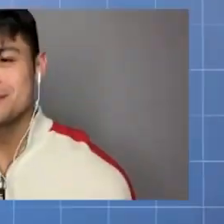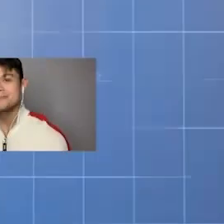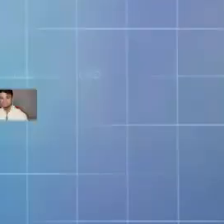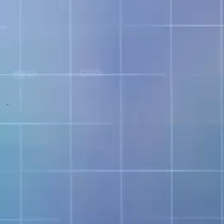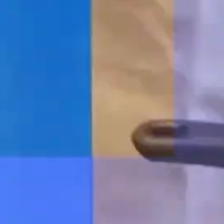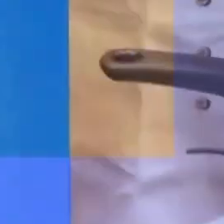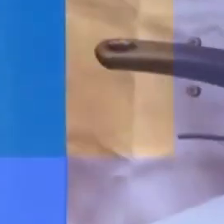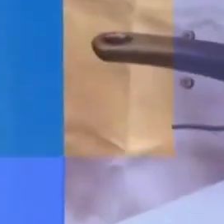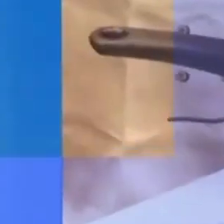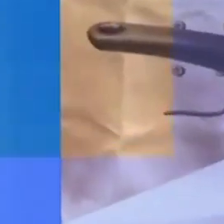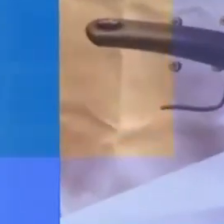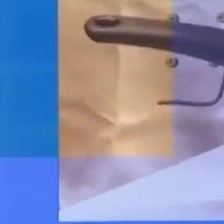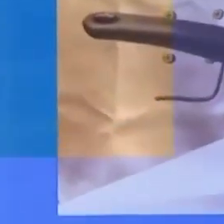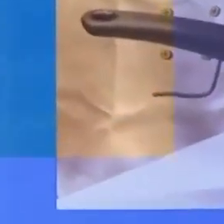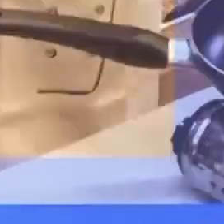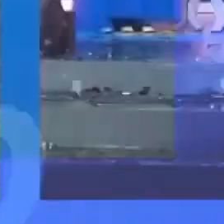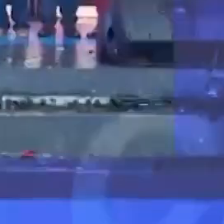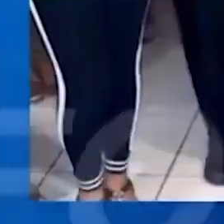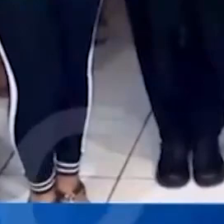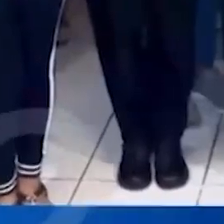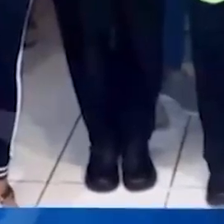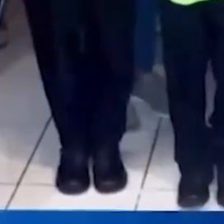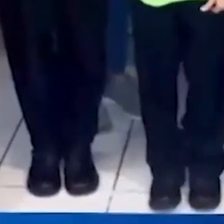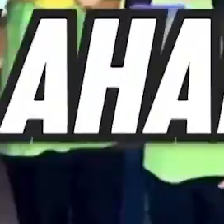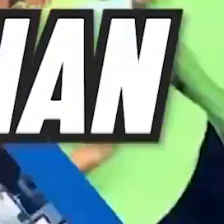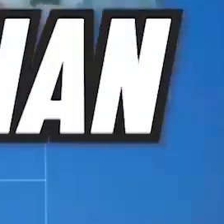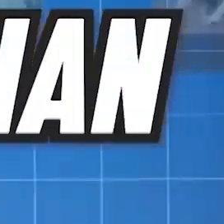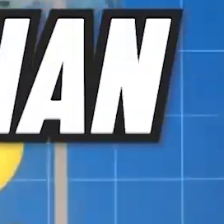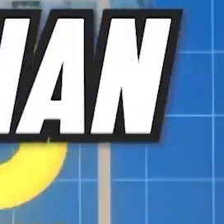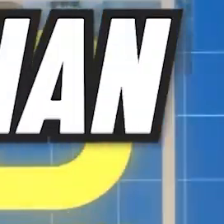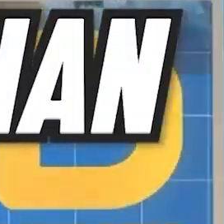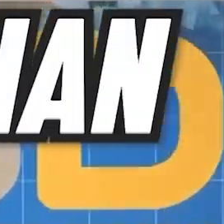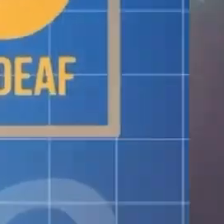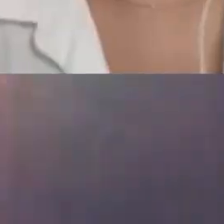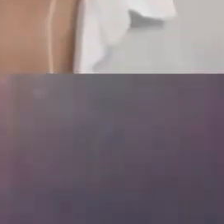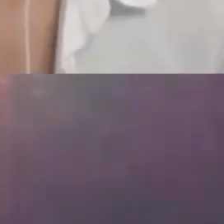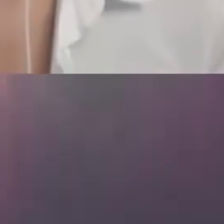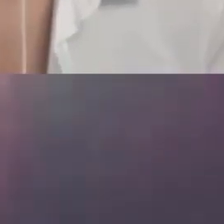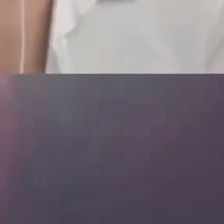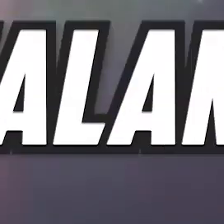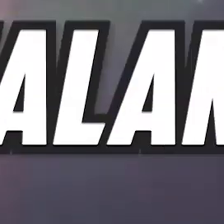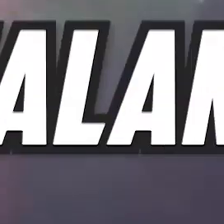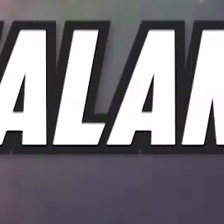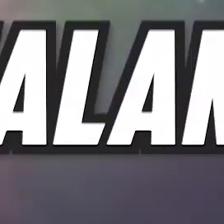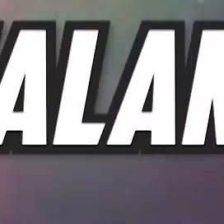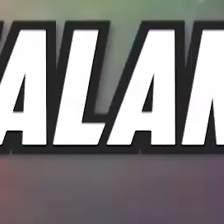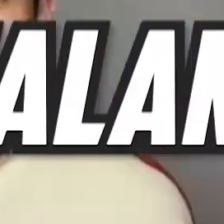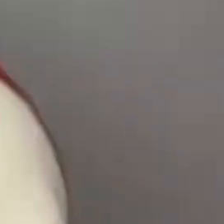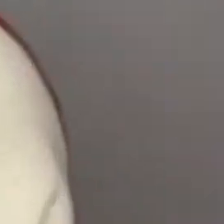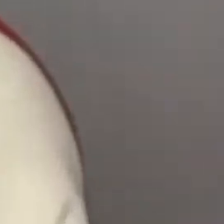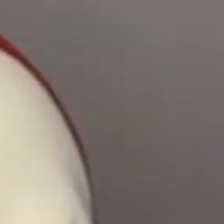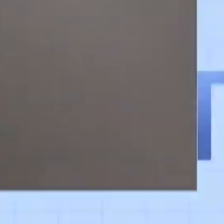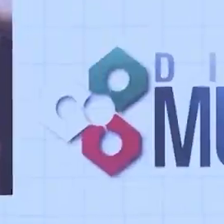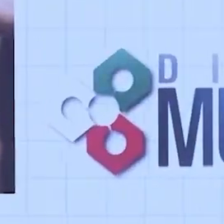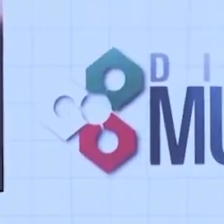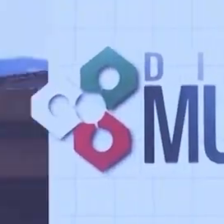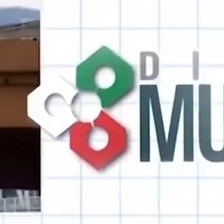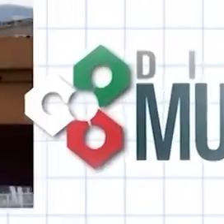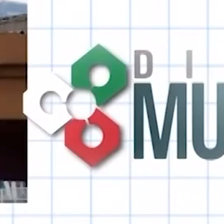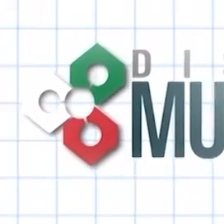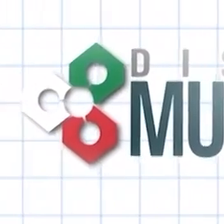Kadiwa, at pagsamba ng kabataan. Bigayang hatid ang pagkasiglahan, pagkalusugan at kabanalan. Tignan